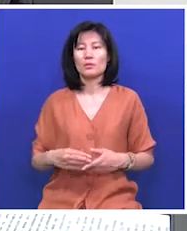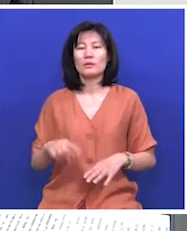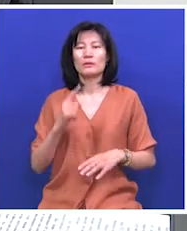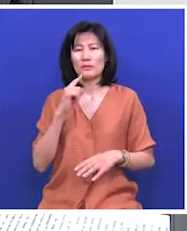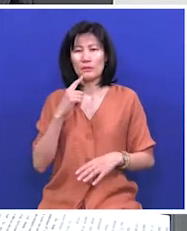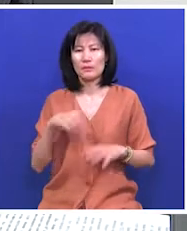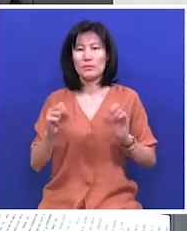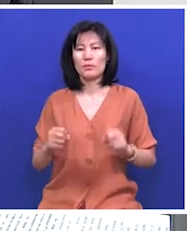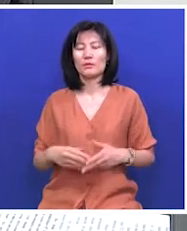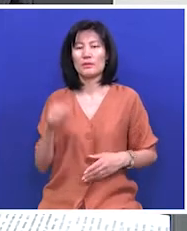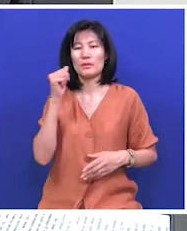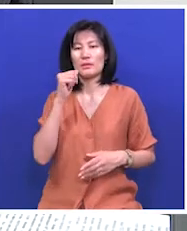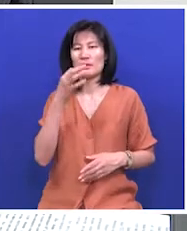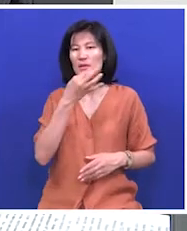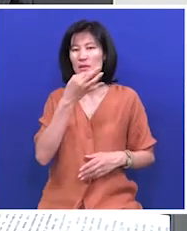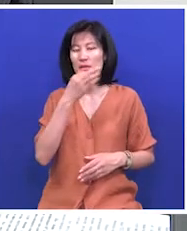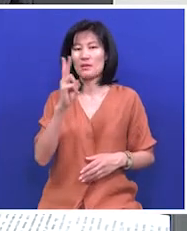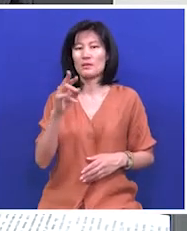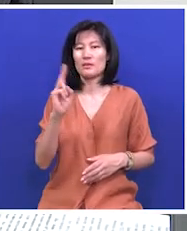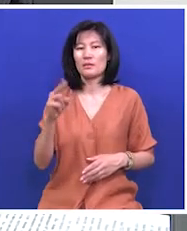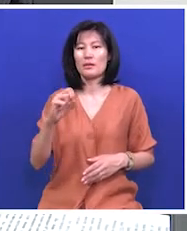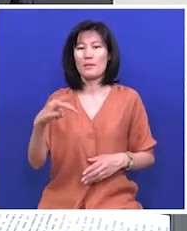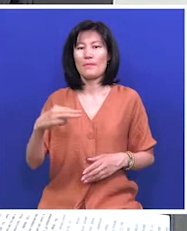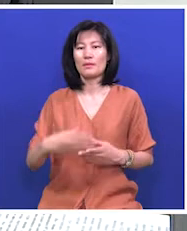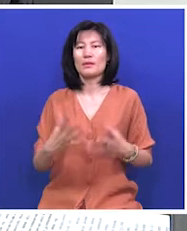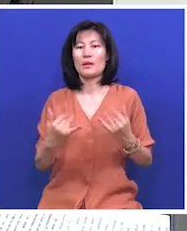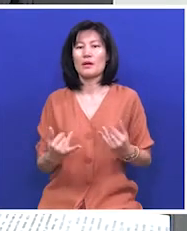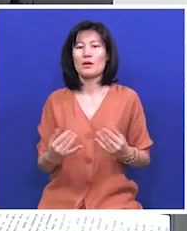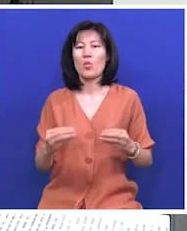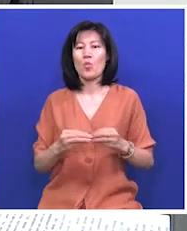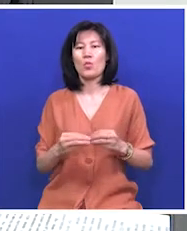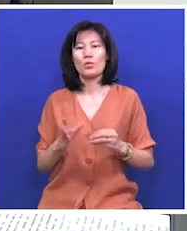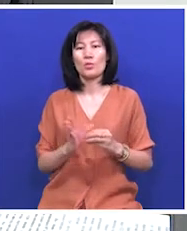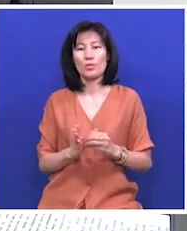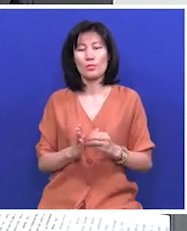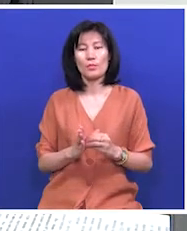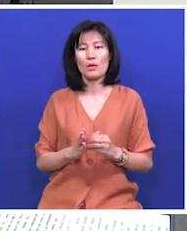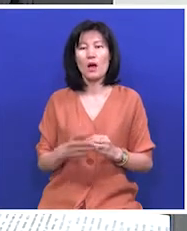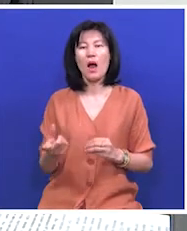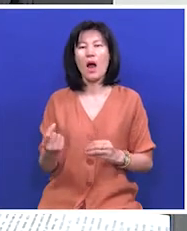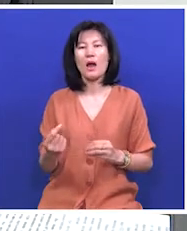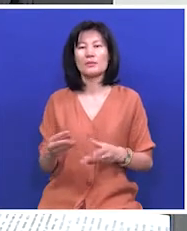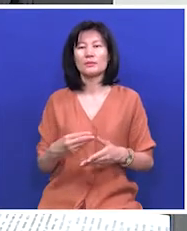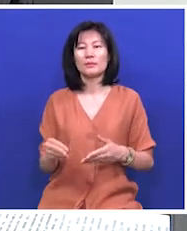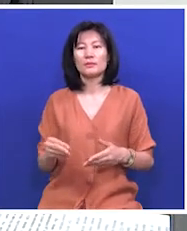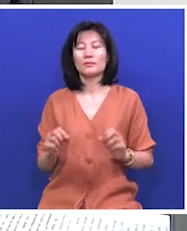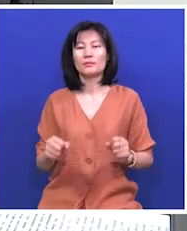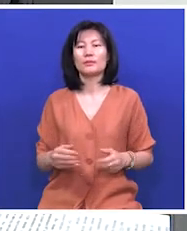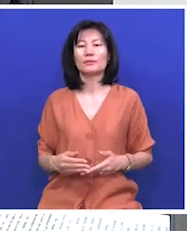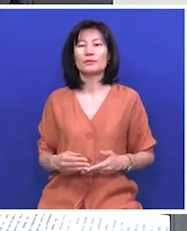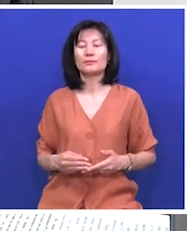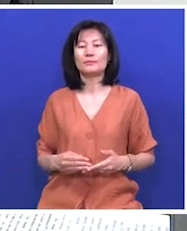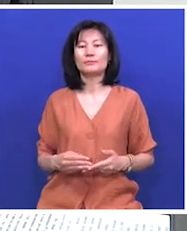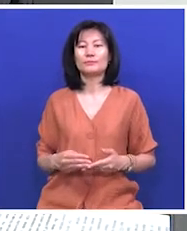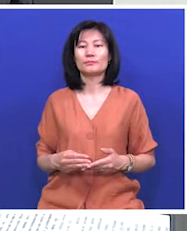тигізді. Мына ерте пісетін 40 қабат дақылы қазіргі таңда 10-15 теңгеге дейін арзандауына алып